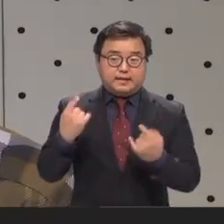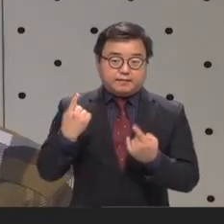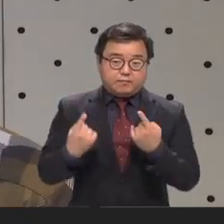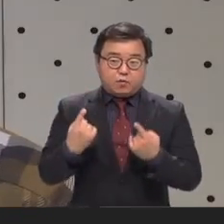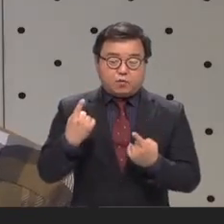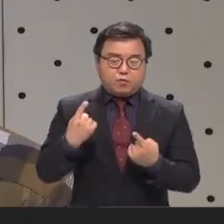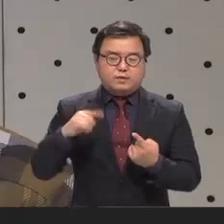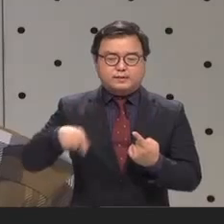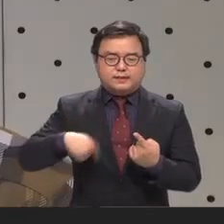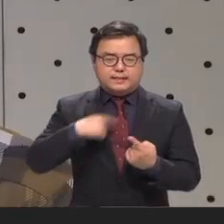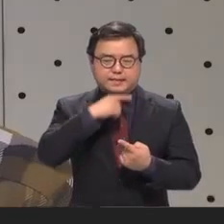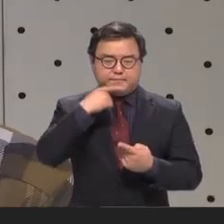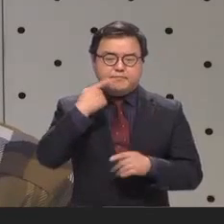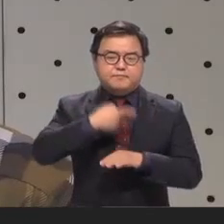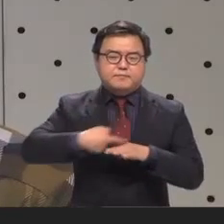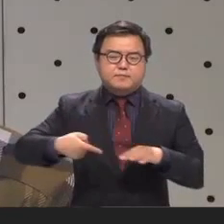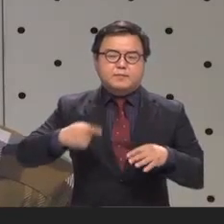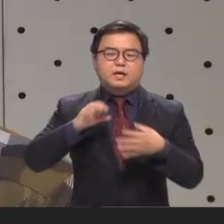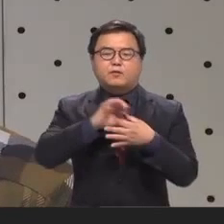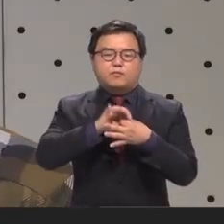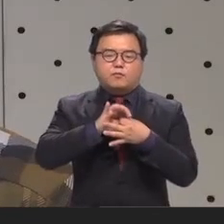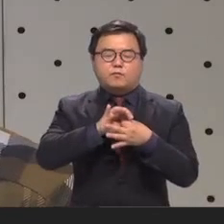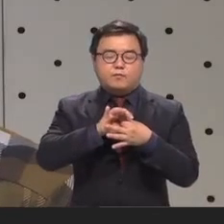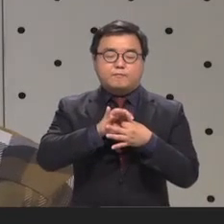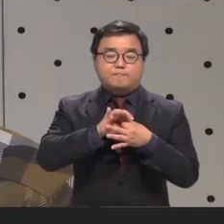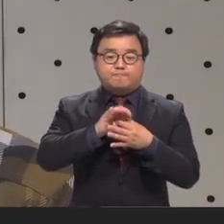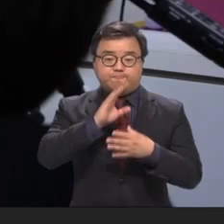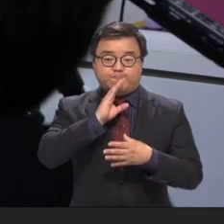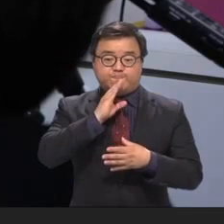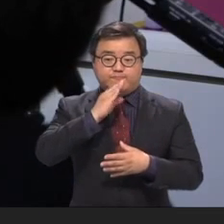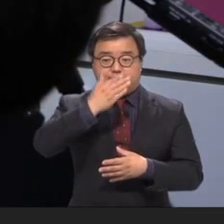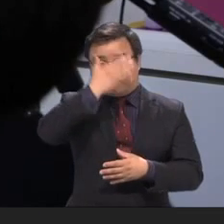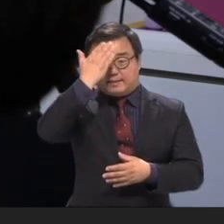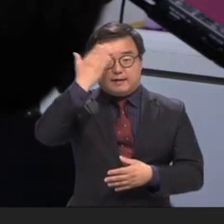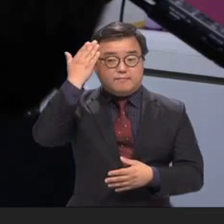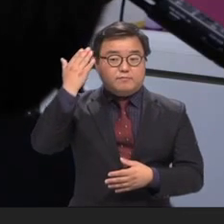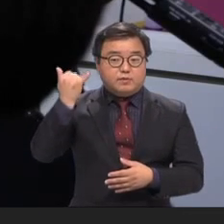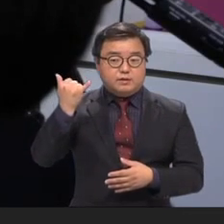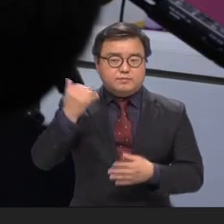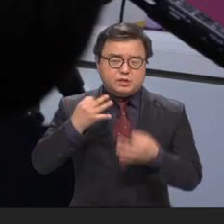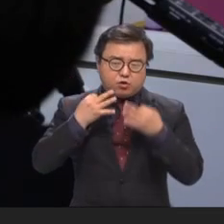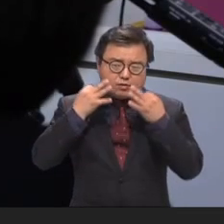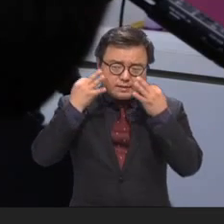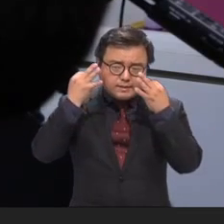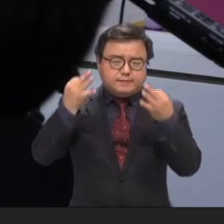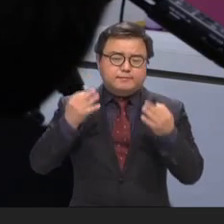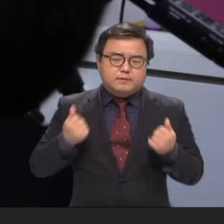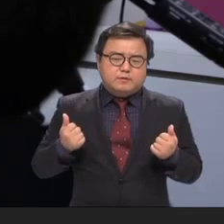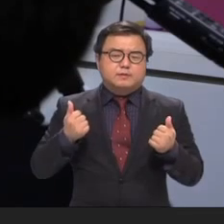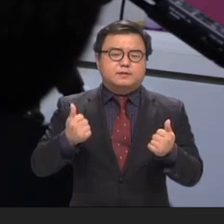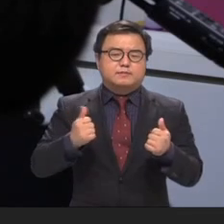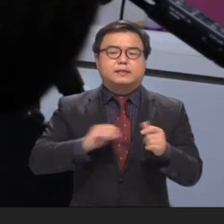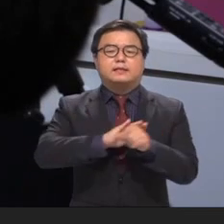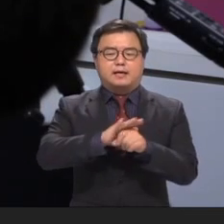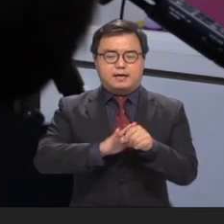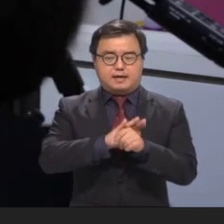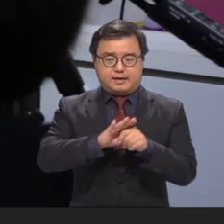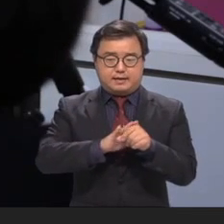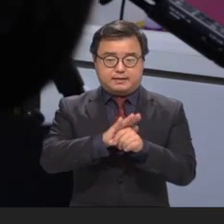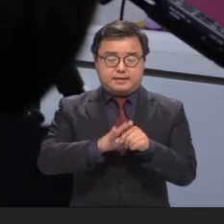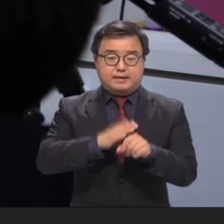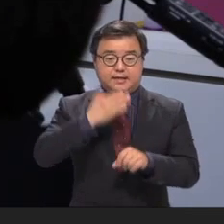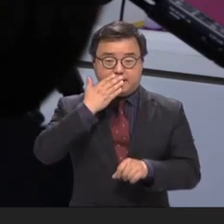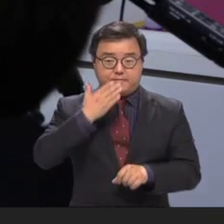자기 피부치기 때문에 이 할머니, 할아버지들이 정말 성심성의껏 애정을 기울일 수